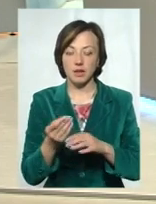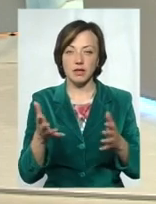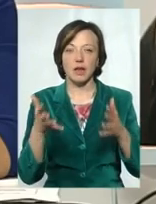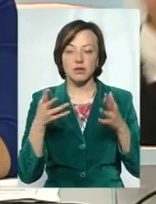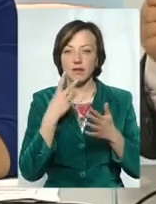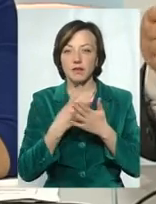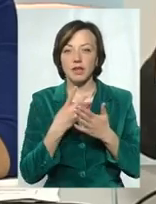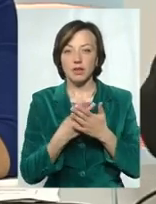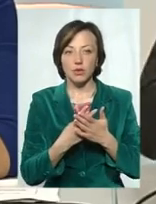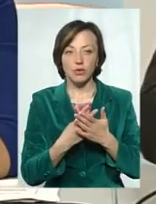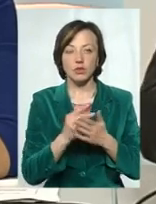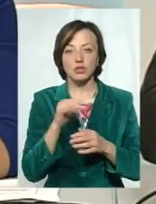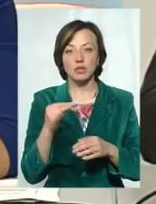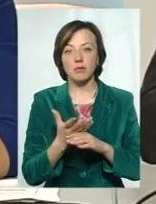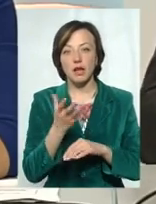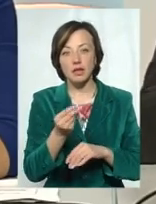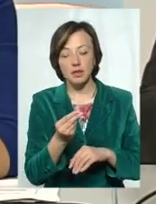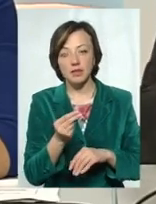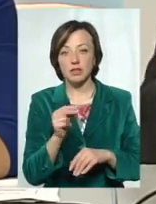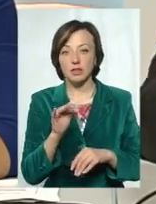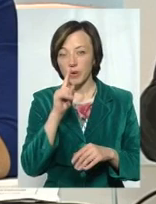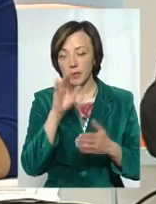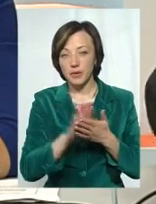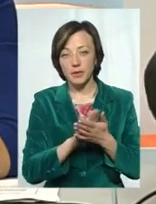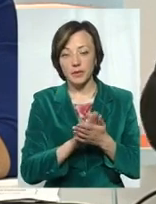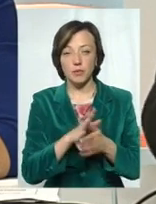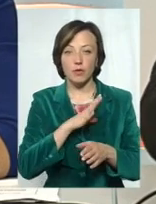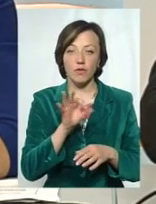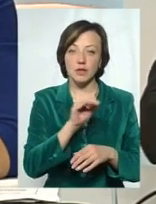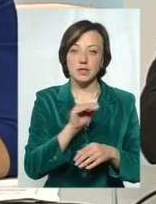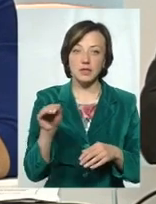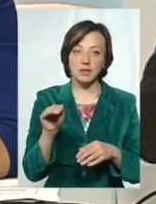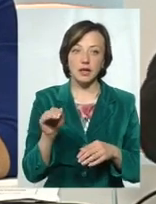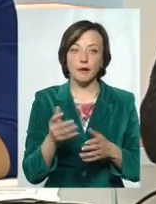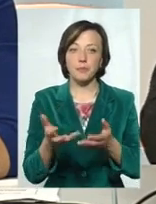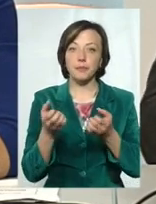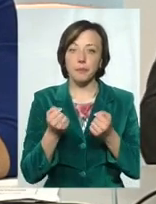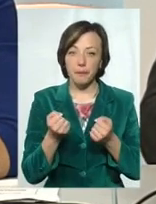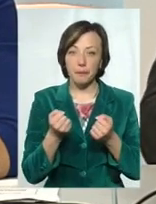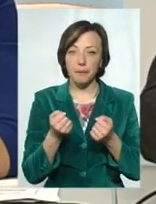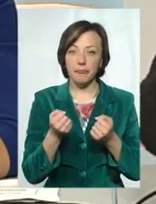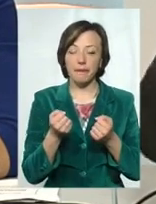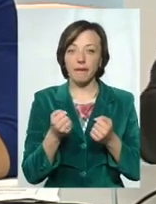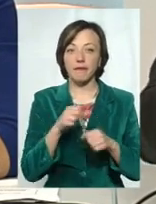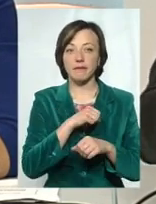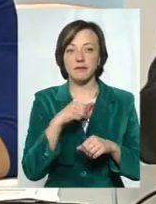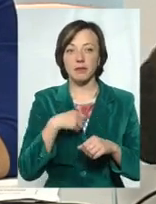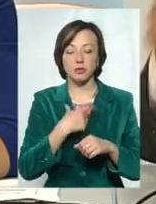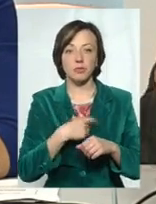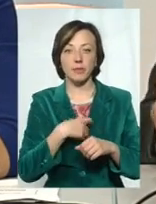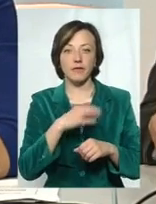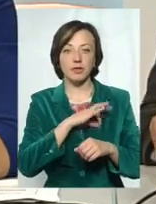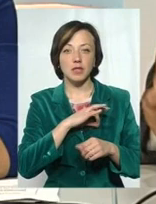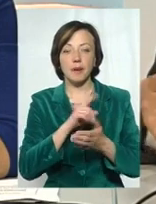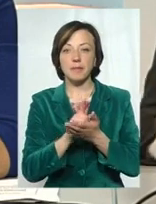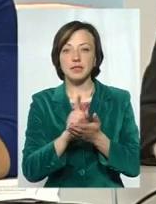чітко. І видно, чи платив роботодавець. Є ж такі випадки, коли утримує або нараховує, і сам собі використовує